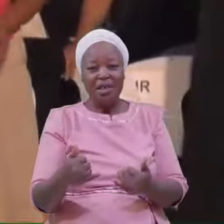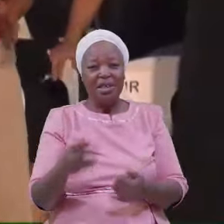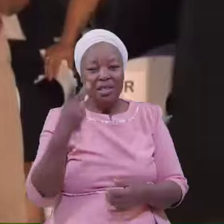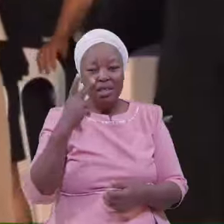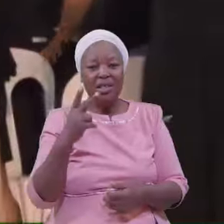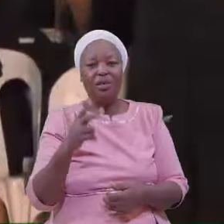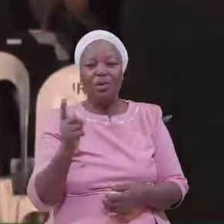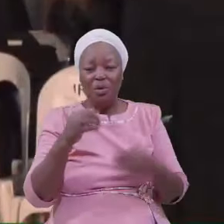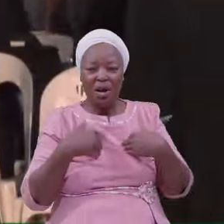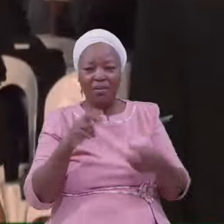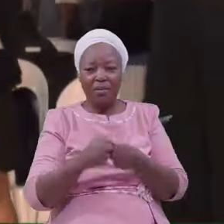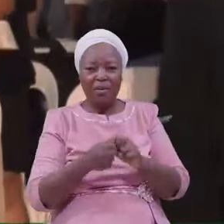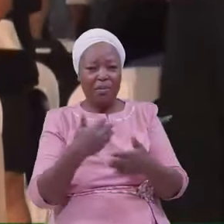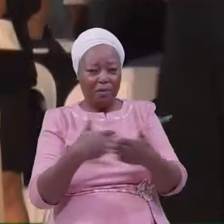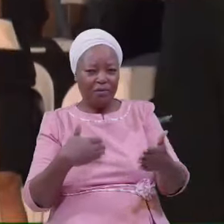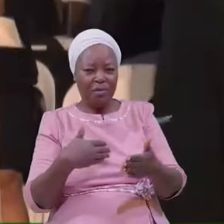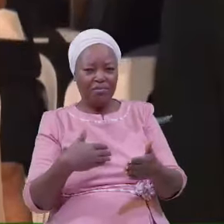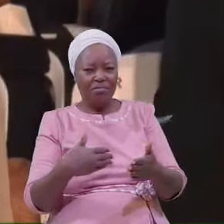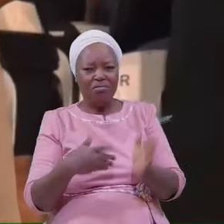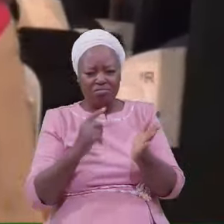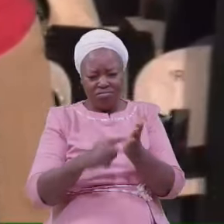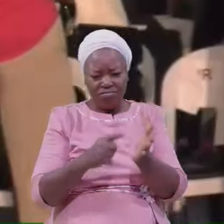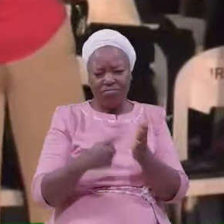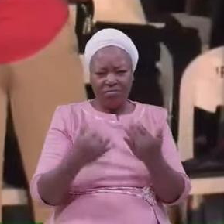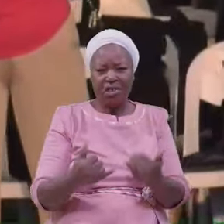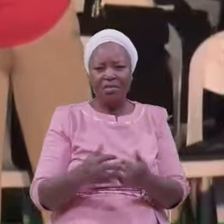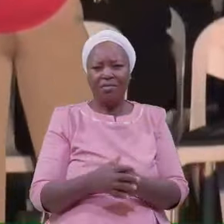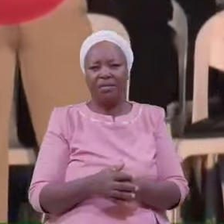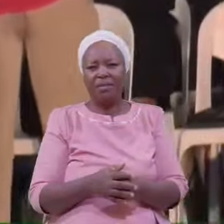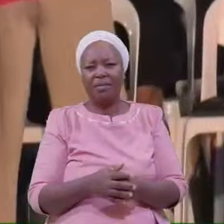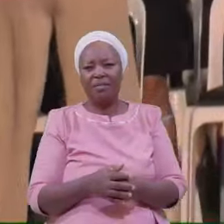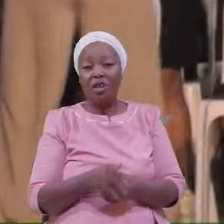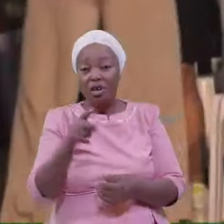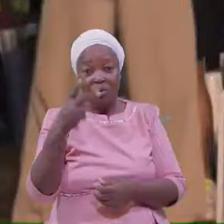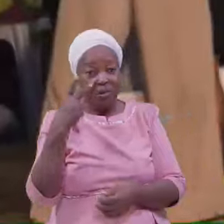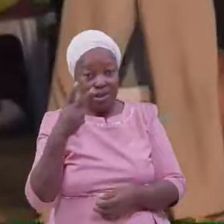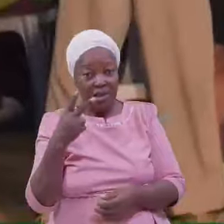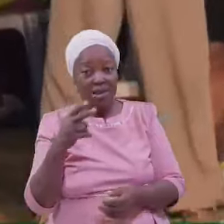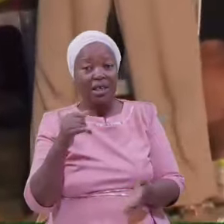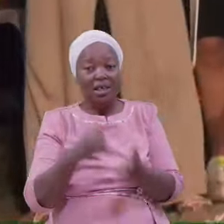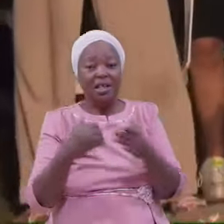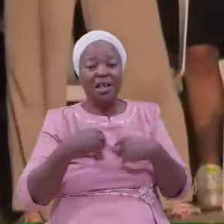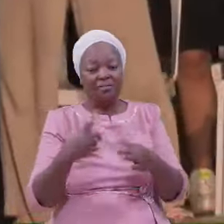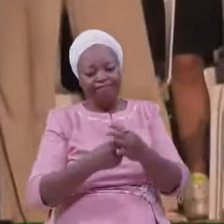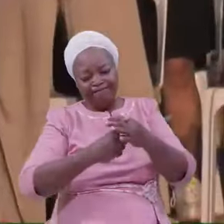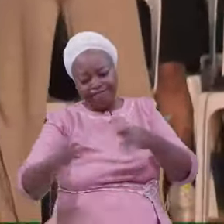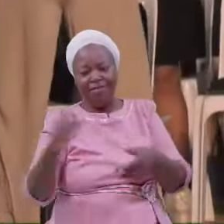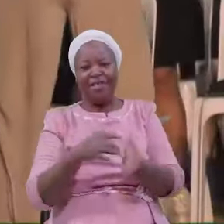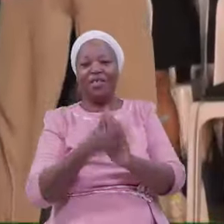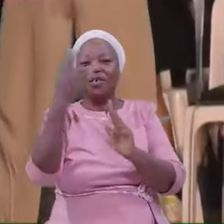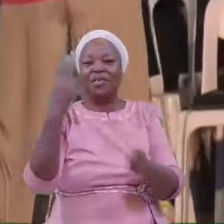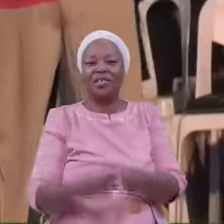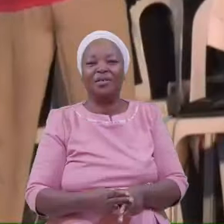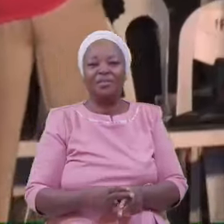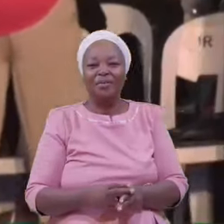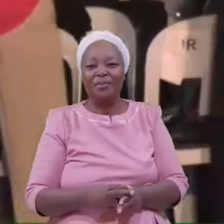before. Tignan mo ang iyong kalagayan ngayon. You see, it is gone. Ang lahat ng kasalanan mo, and